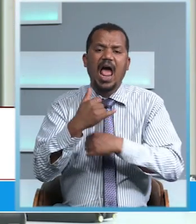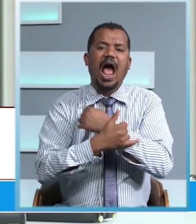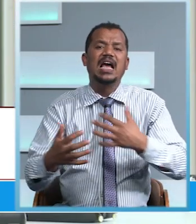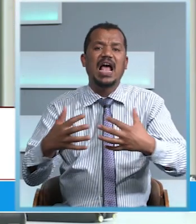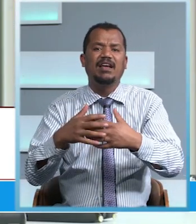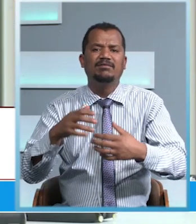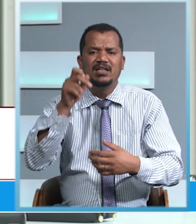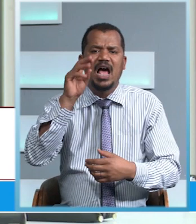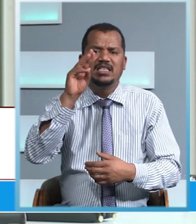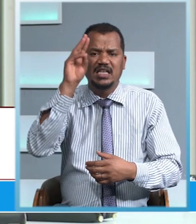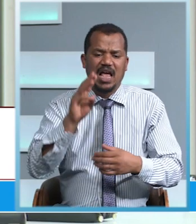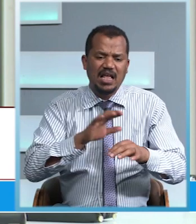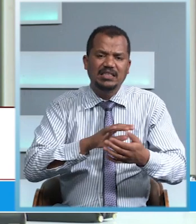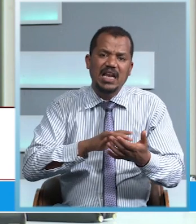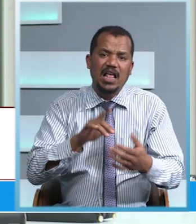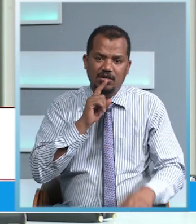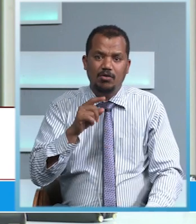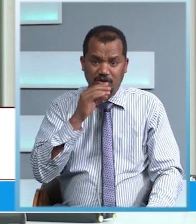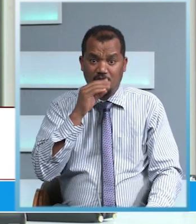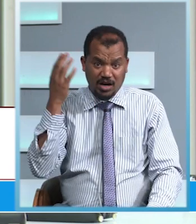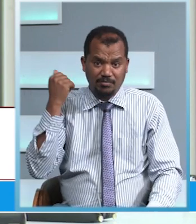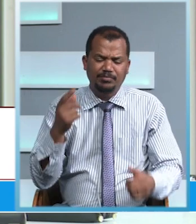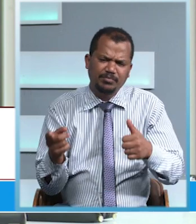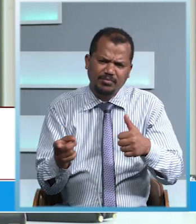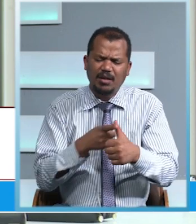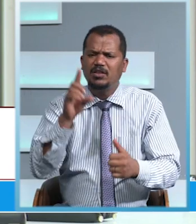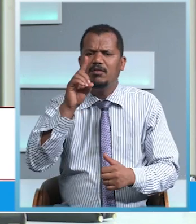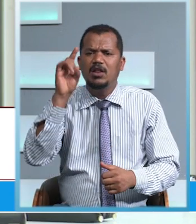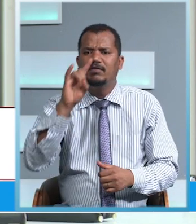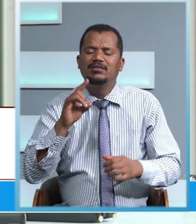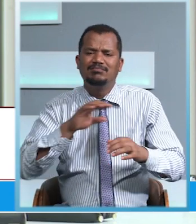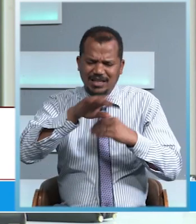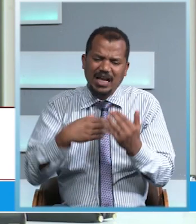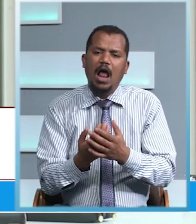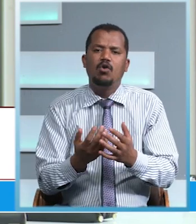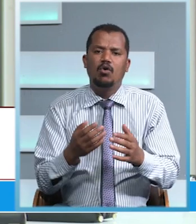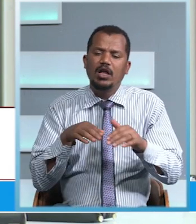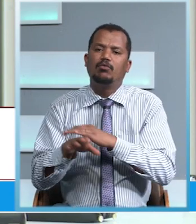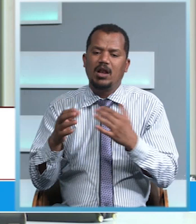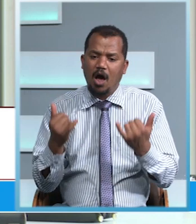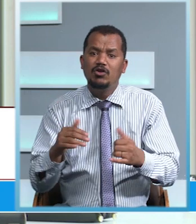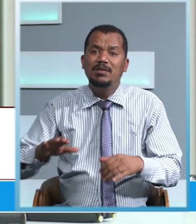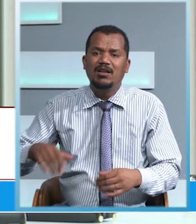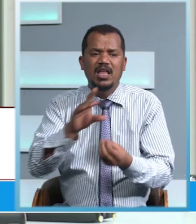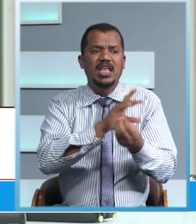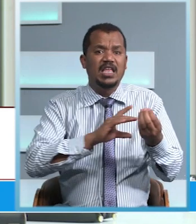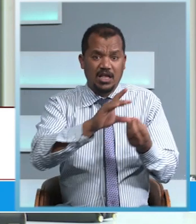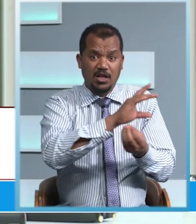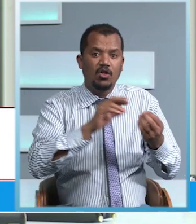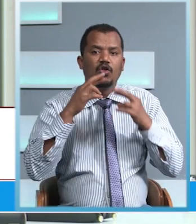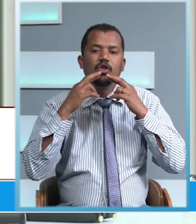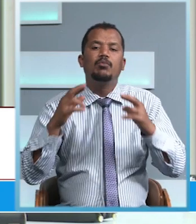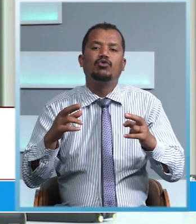ይሄም አገር አቀፍ የዳሰሳ ጥናት ነው ብለን ነው ስናወራ የነበረው። በዛ መልኩ የመጀመሪያው ፌዝ ተጠቃሎ ገብቷል። አሁን ምናልባት አሁን የሚቀረው